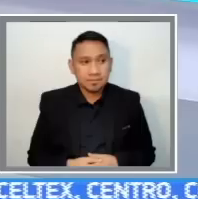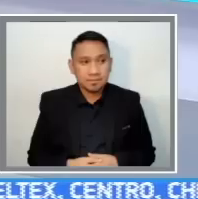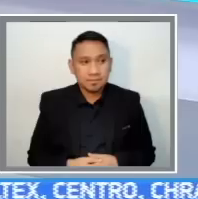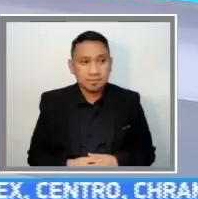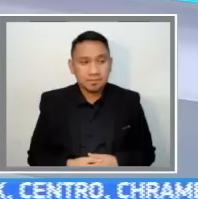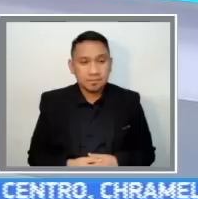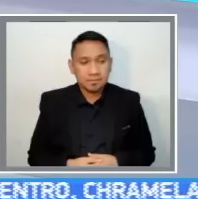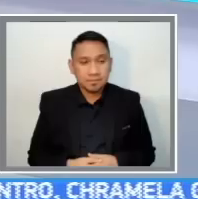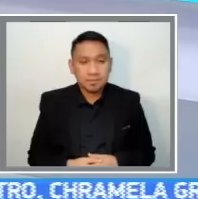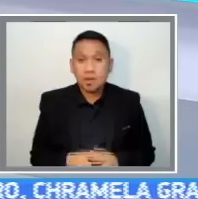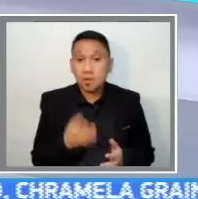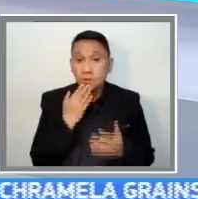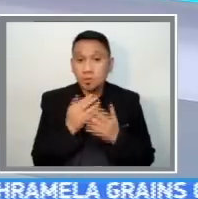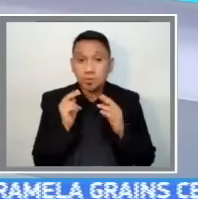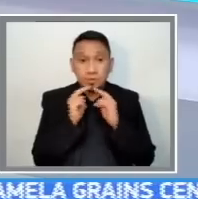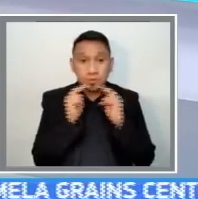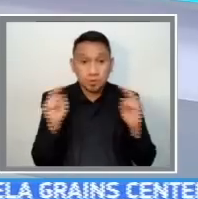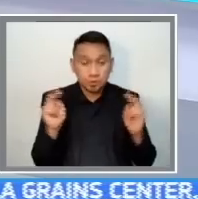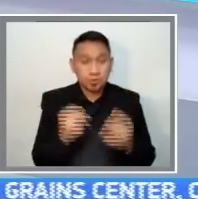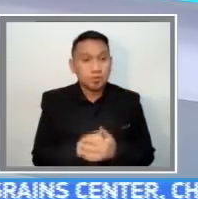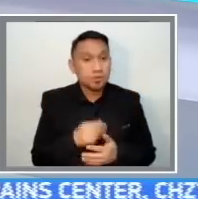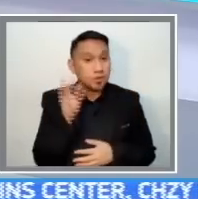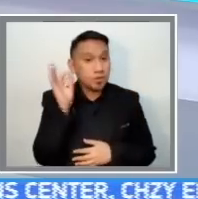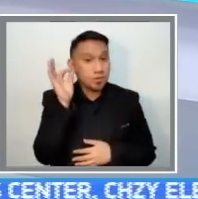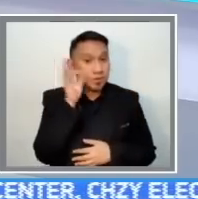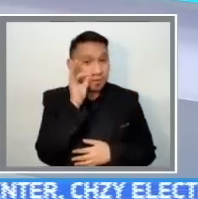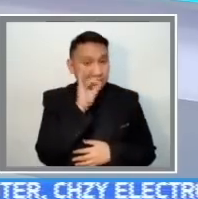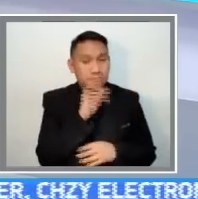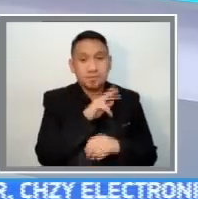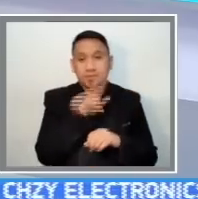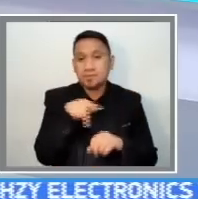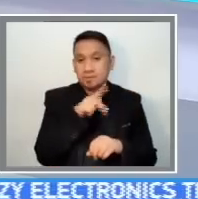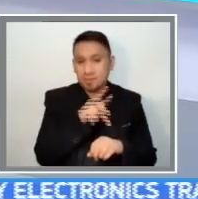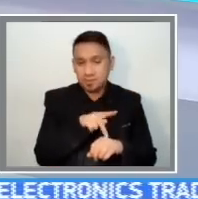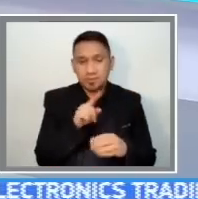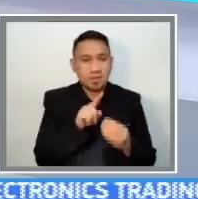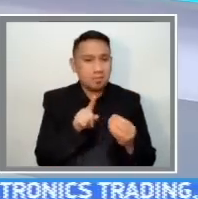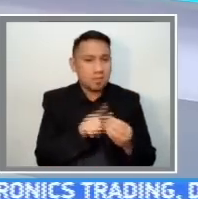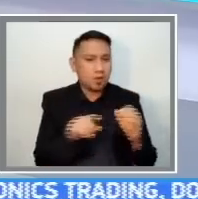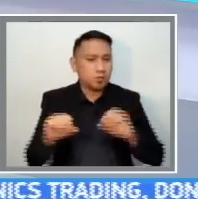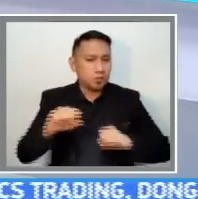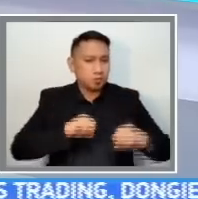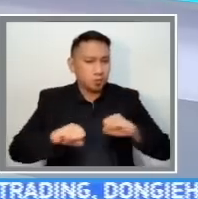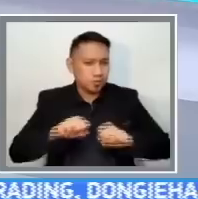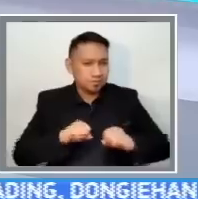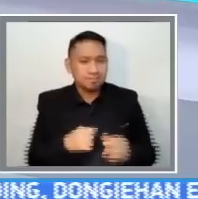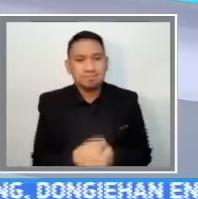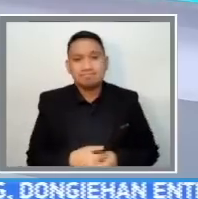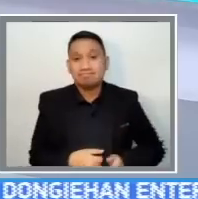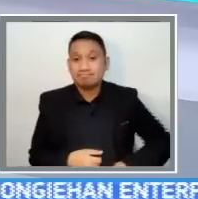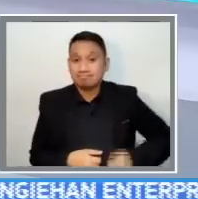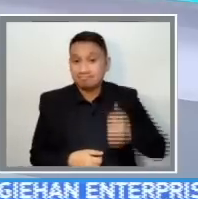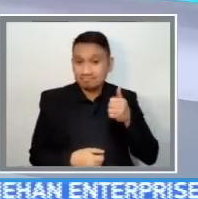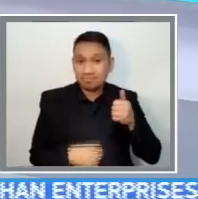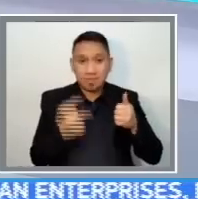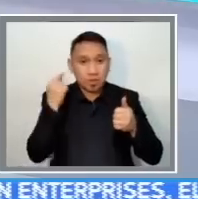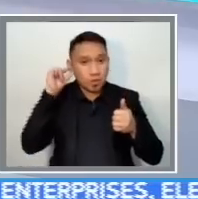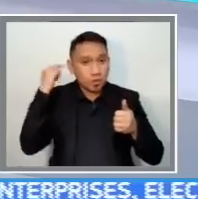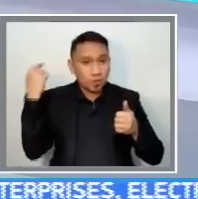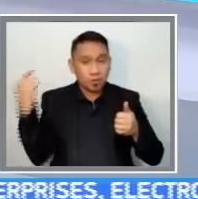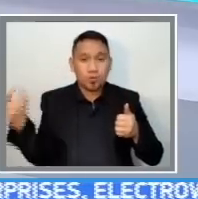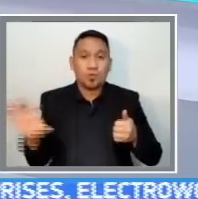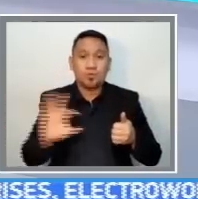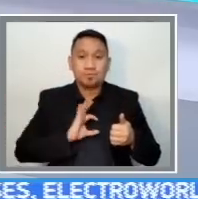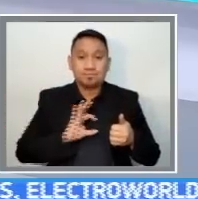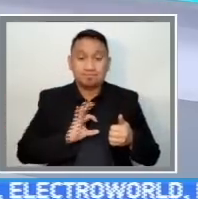Good news naman para sa Pilipinas sa larangan po ng sports. Wagi ng gintong medalya ang Philippine Men's Ice Hockey Team sa